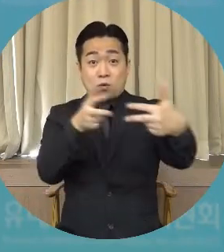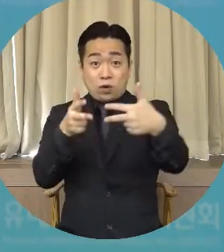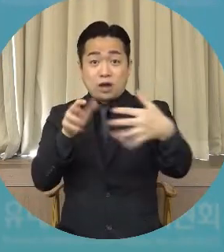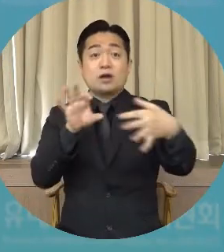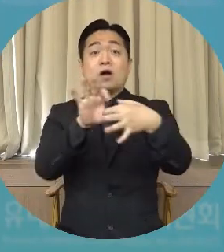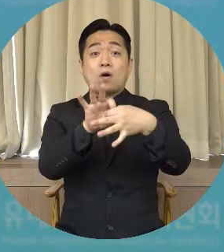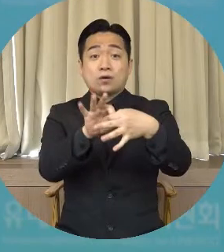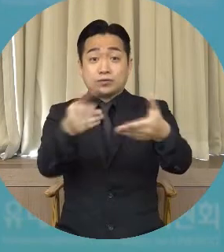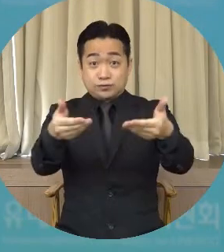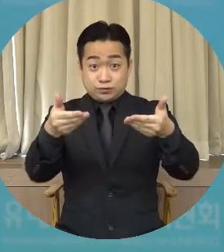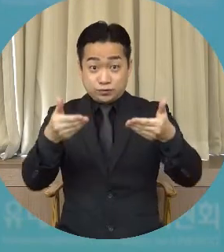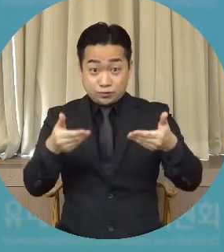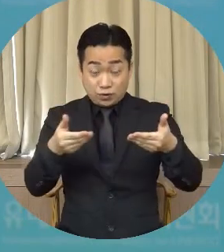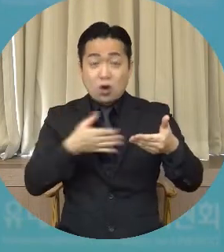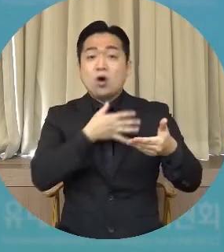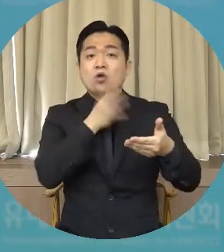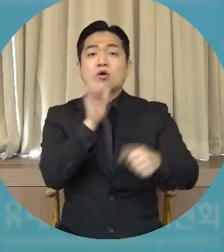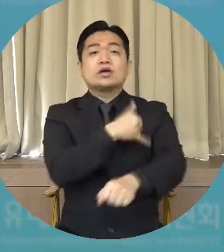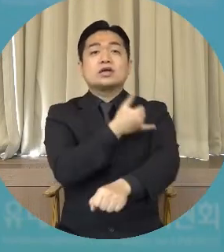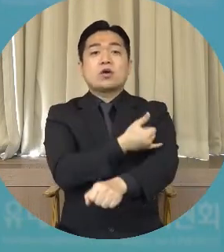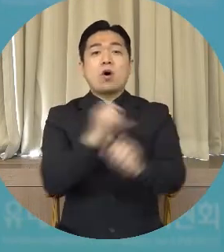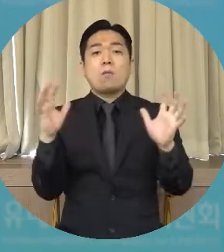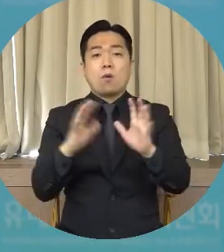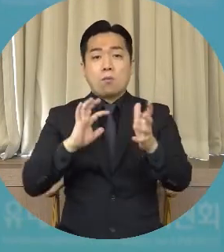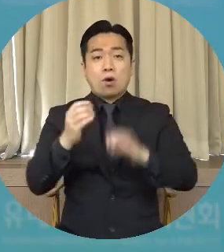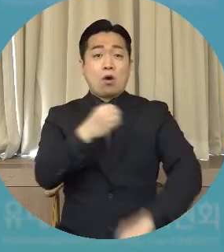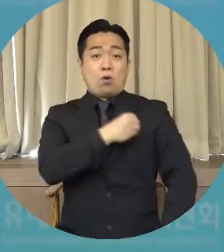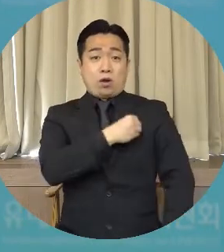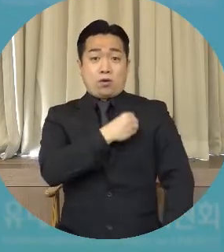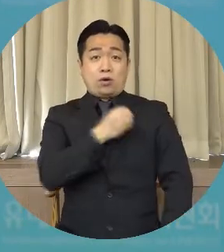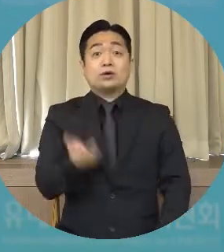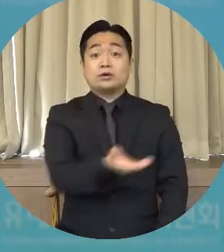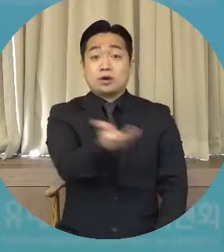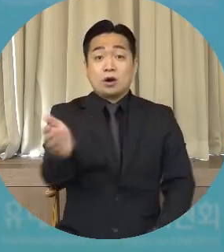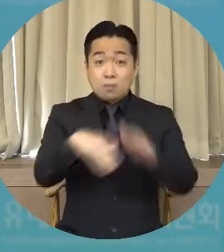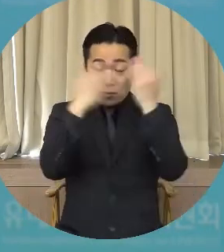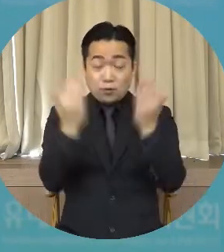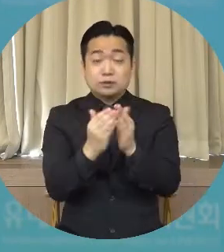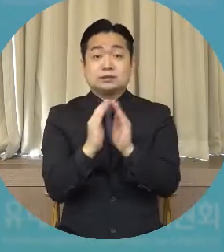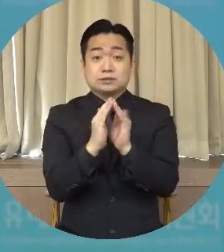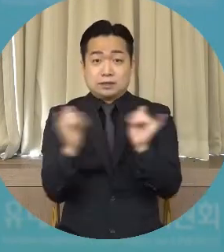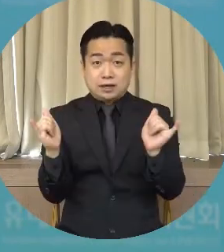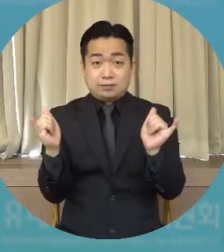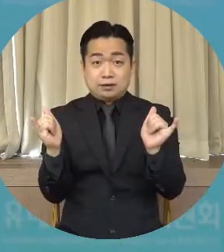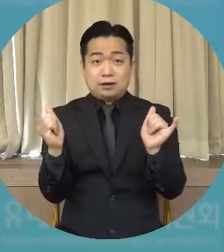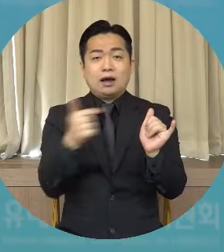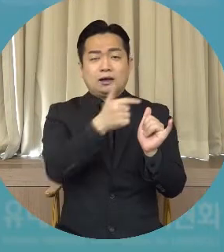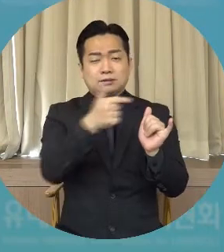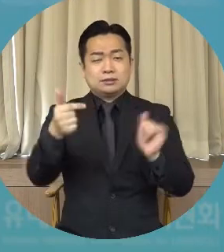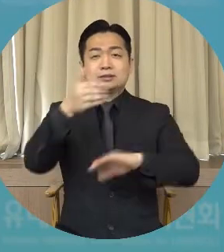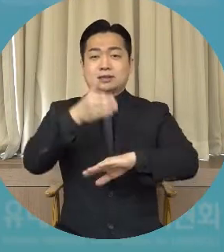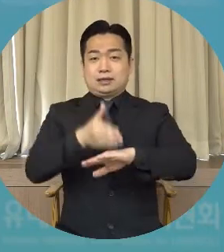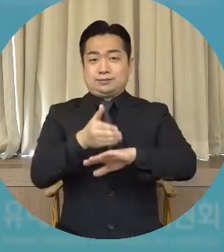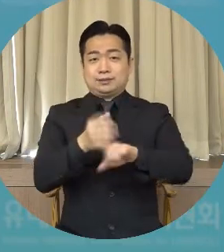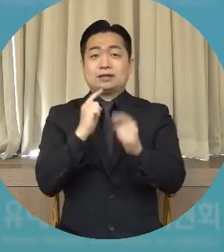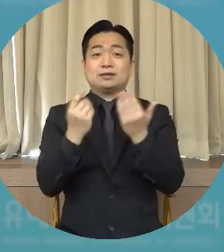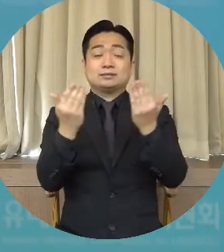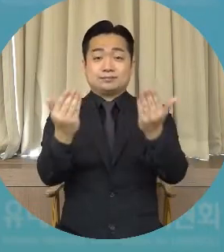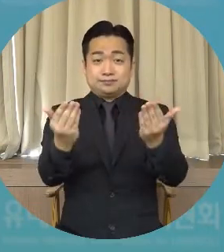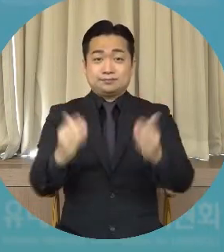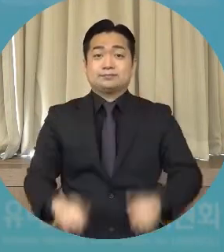접속을 해주신 노인인권포럼 회원님들 모든 분들께 깊은 감사의 인사를